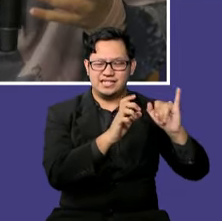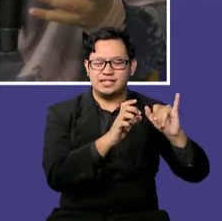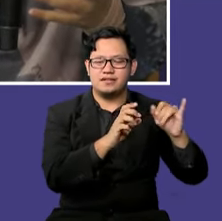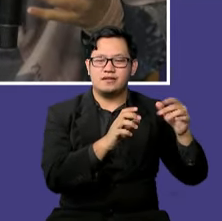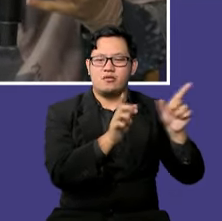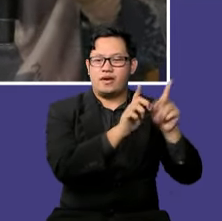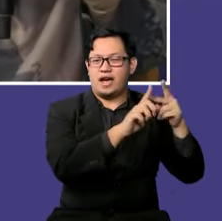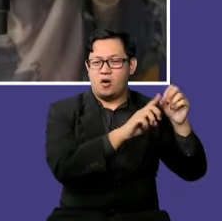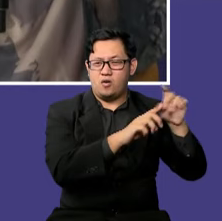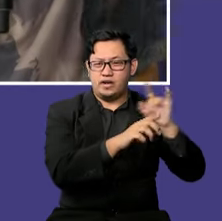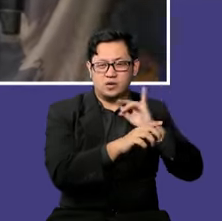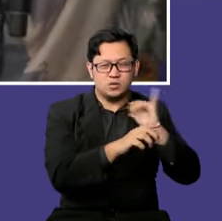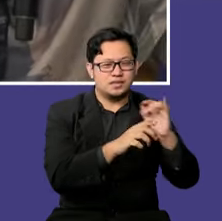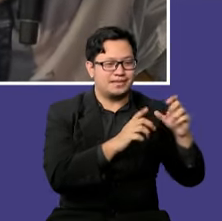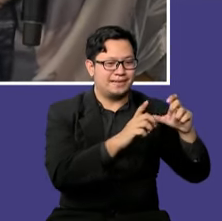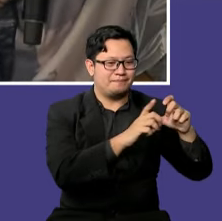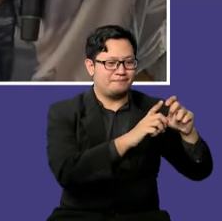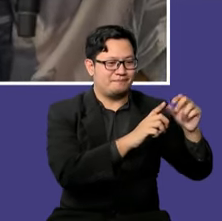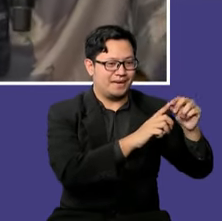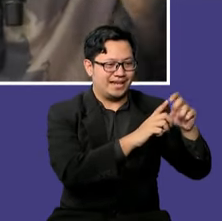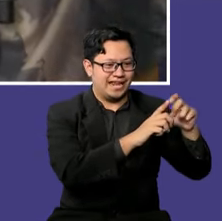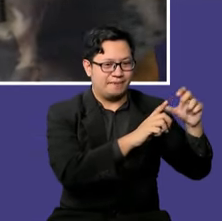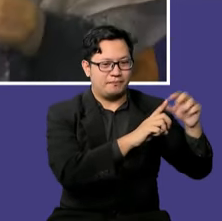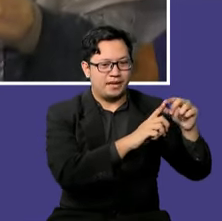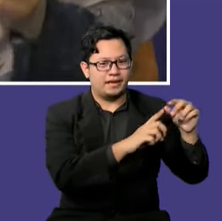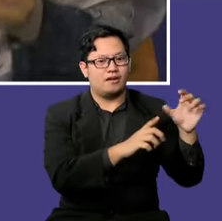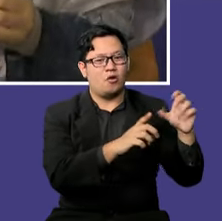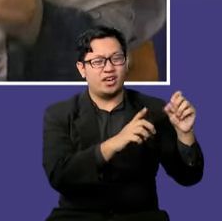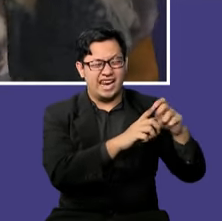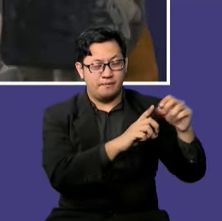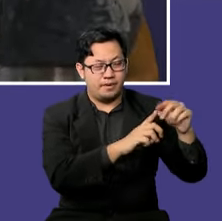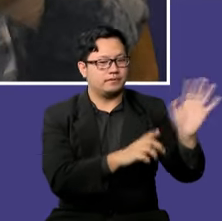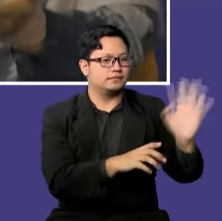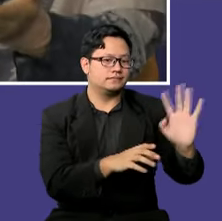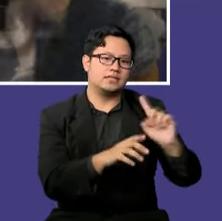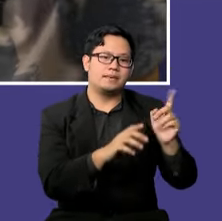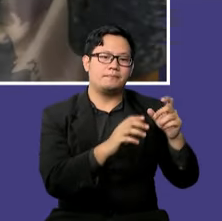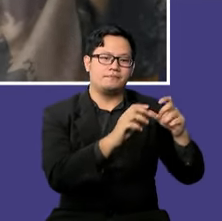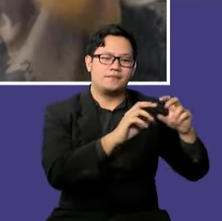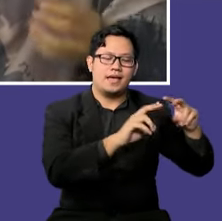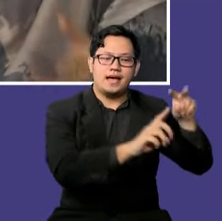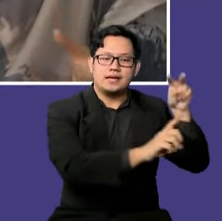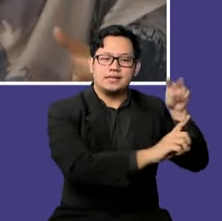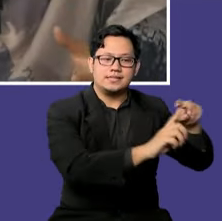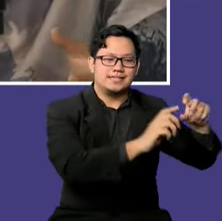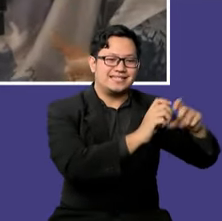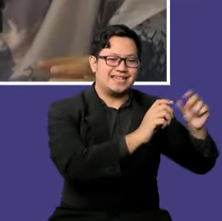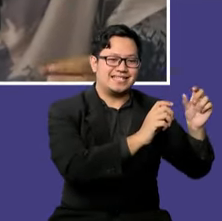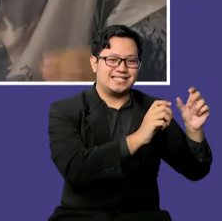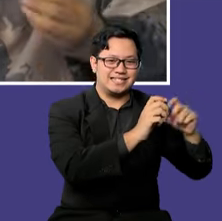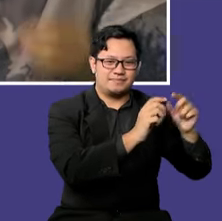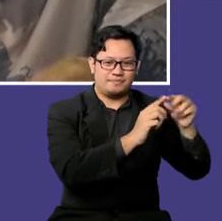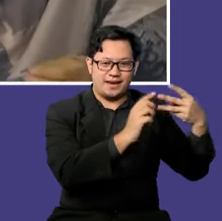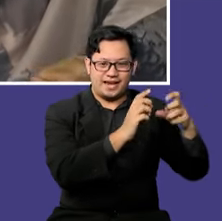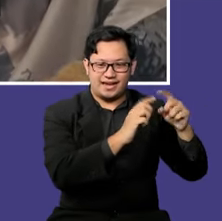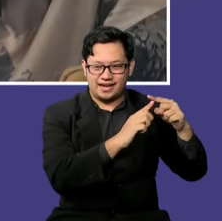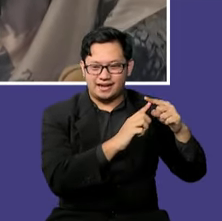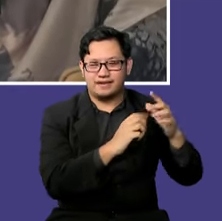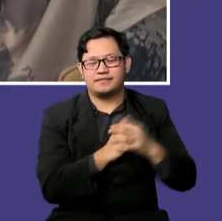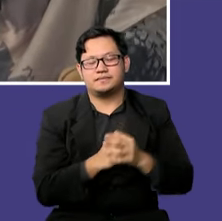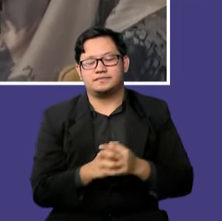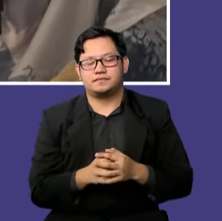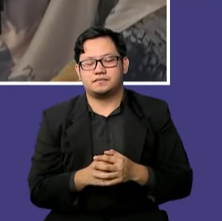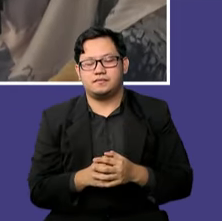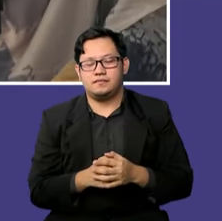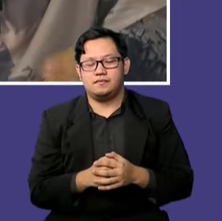Ode ppdp Apa karena mereka adalah Suspect sedangkan probable adalah di bawah ada nih sama dari WHO juga ya dari situation repotnya